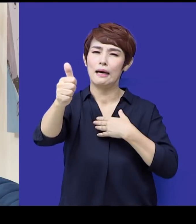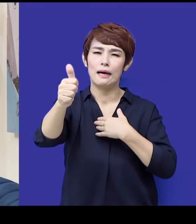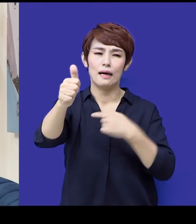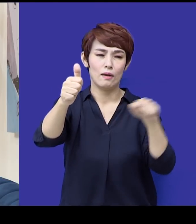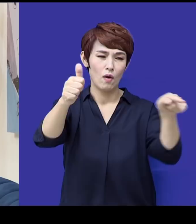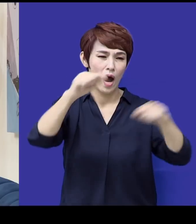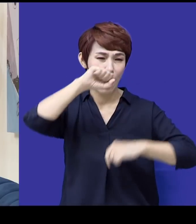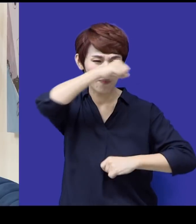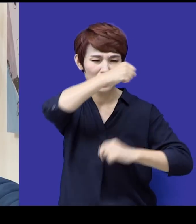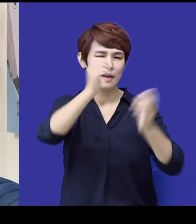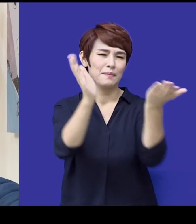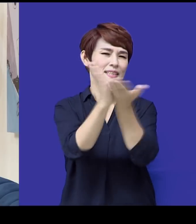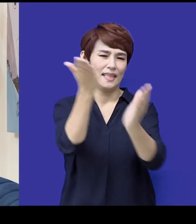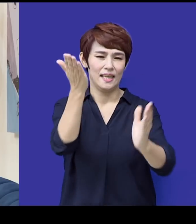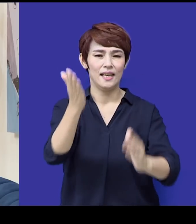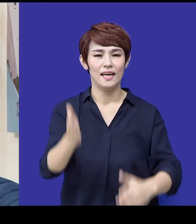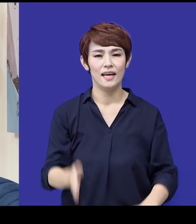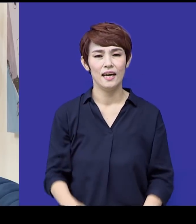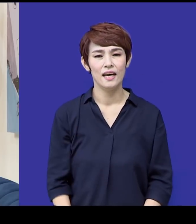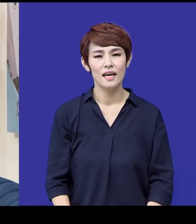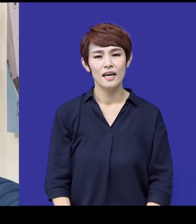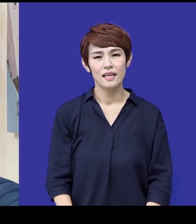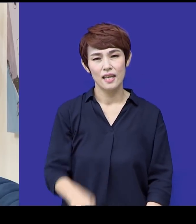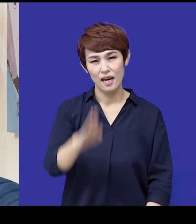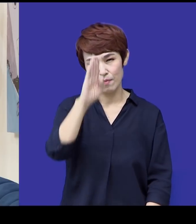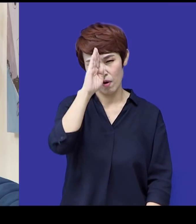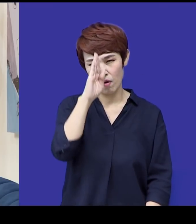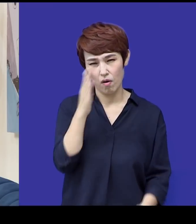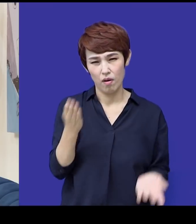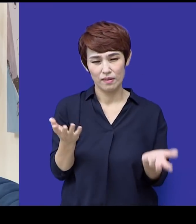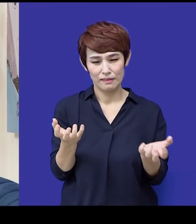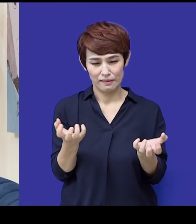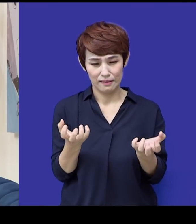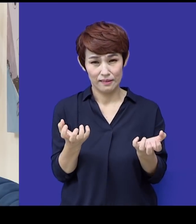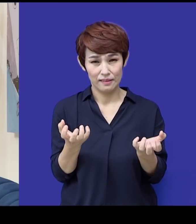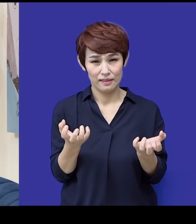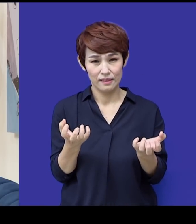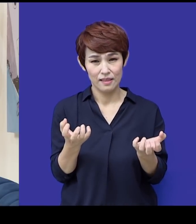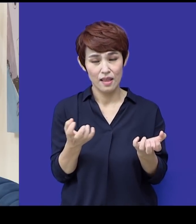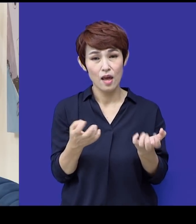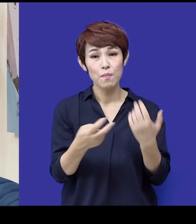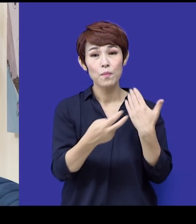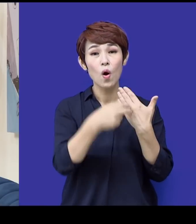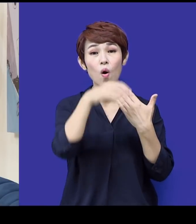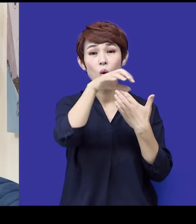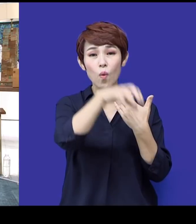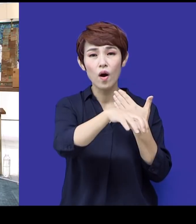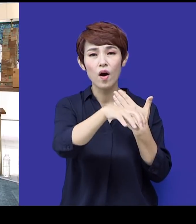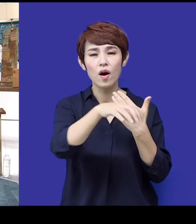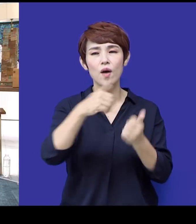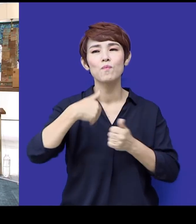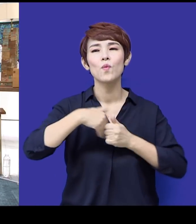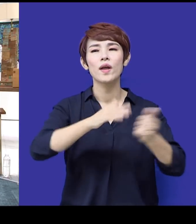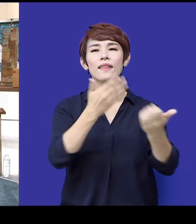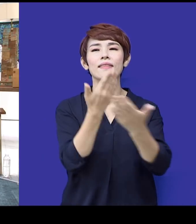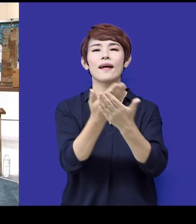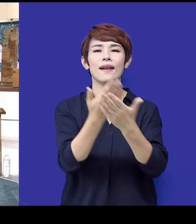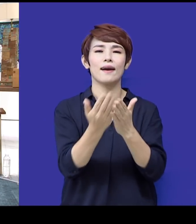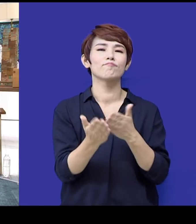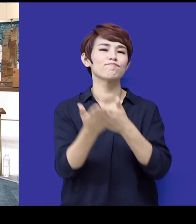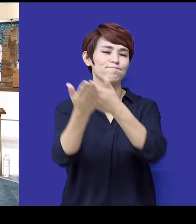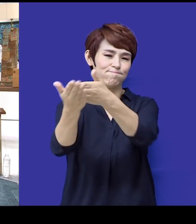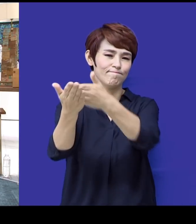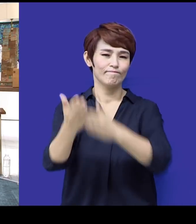않으니까 나를 그 나 환자 보는 한센병 보는 데로 좀 보내다오. 네.